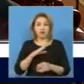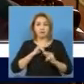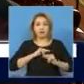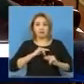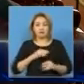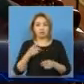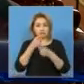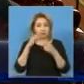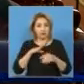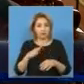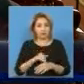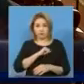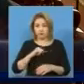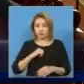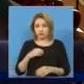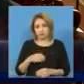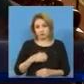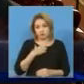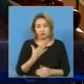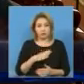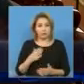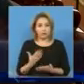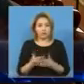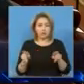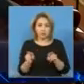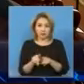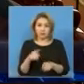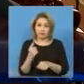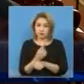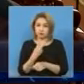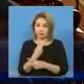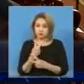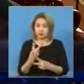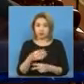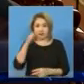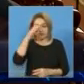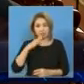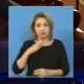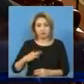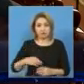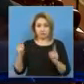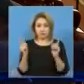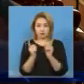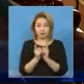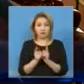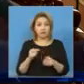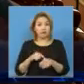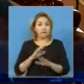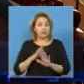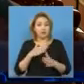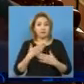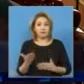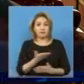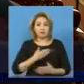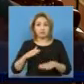маған хабарласқан кезде өзімді есеңгіреп қалғаным рас. Мұндай сәтті бірінші рет көруім. Әкесі мен баласының кездесуіне түрткі болған мен емес,